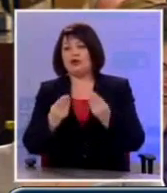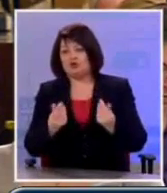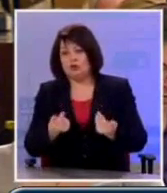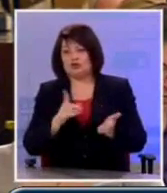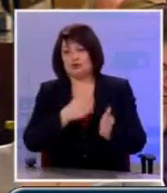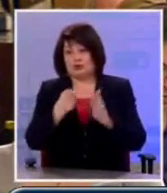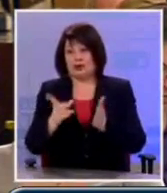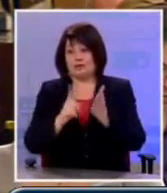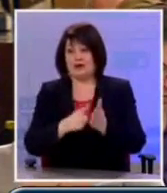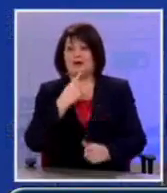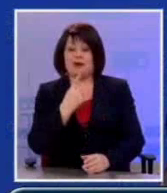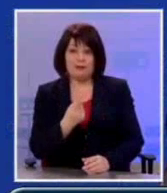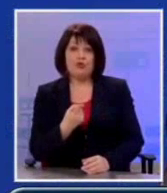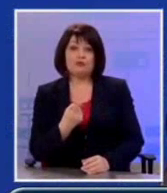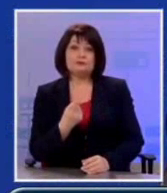πω ότι